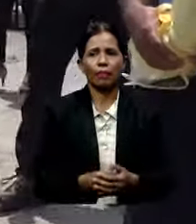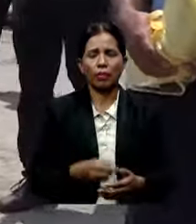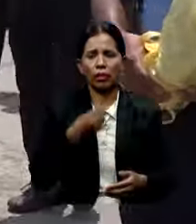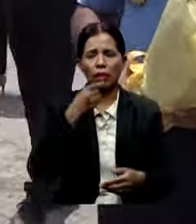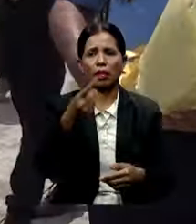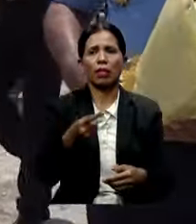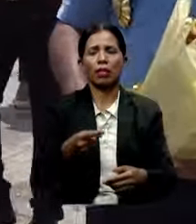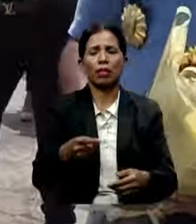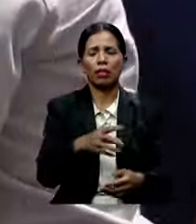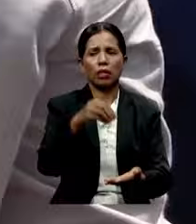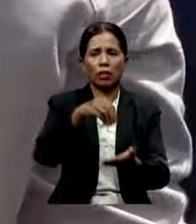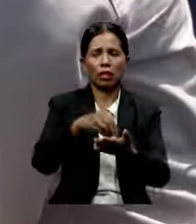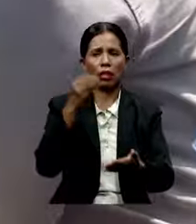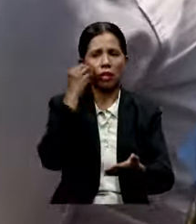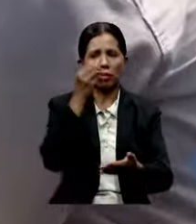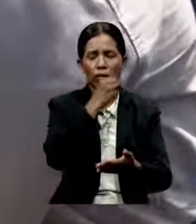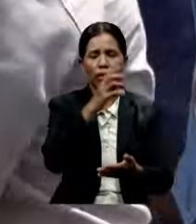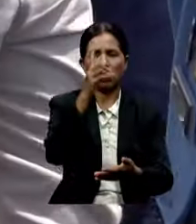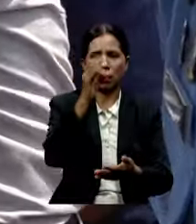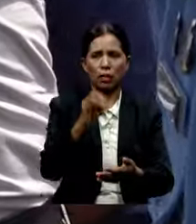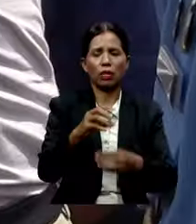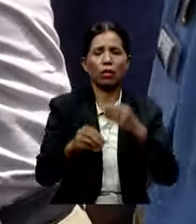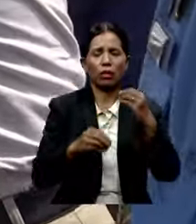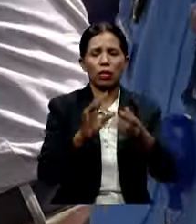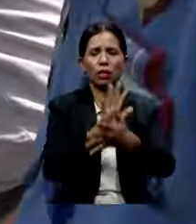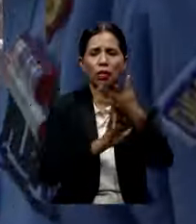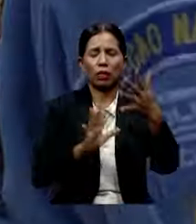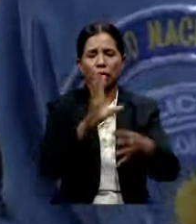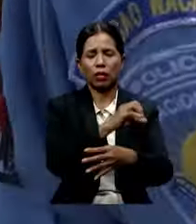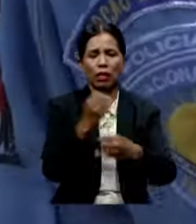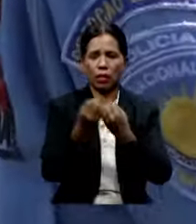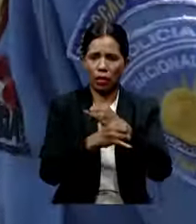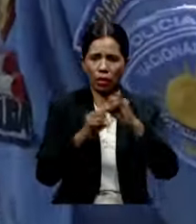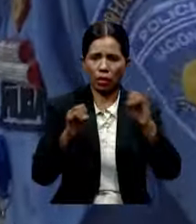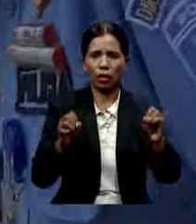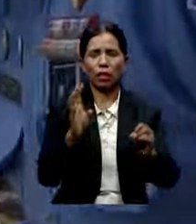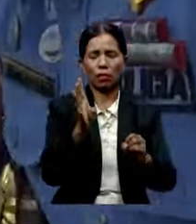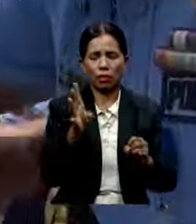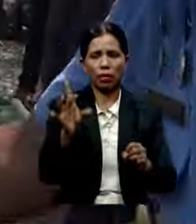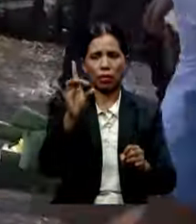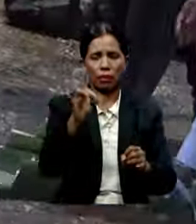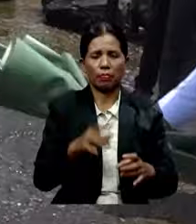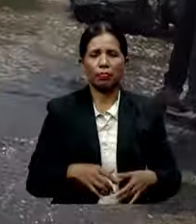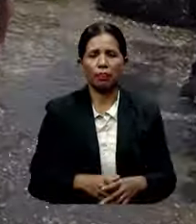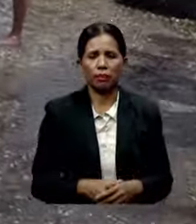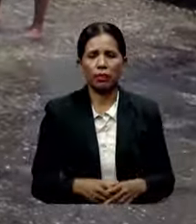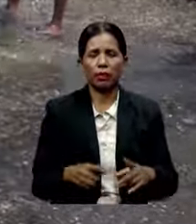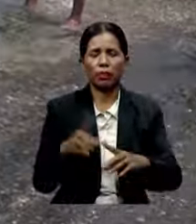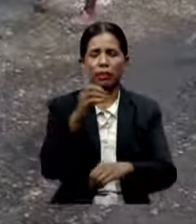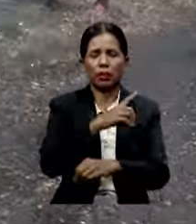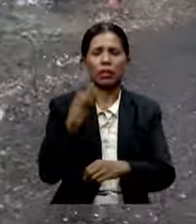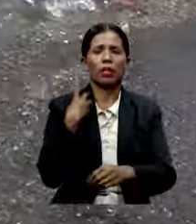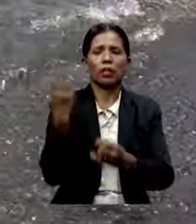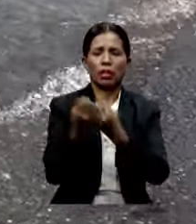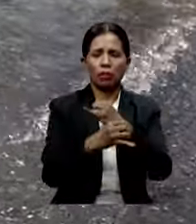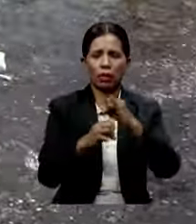staune hafuin karya ifunan ya Porto Dili relasiona ho komorasang lorong proklamasaun independensia bedala hat nuresin walau. Oin lorong ta kuanti nan ruan